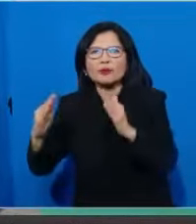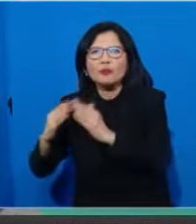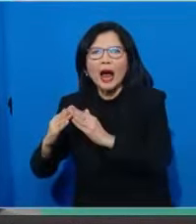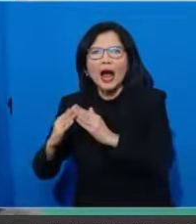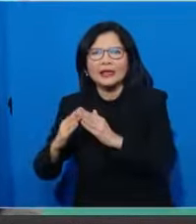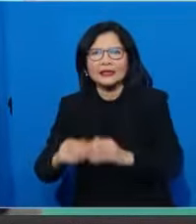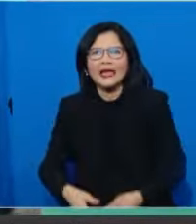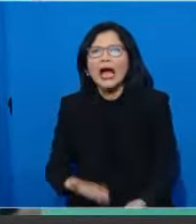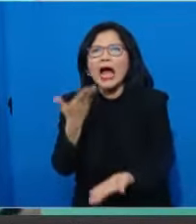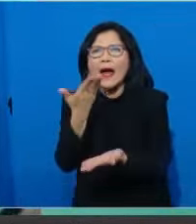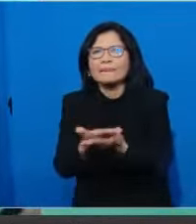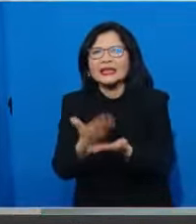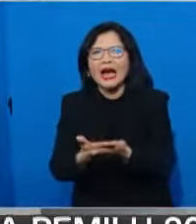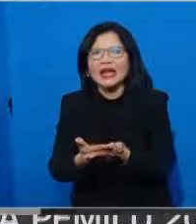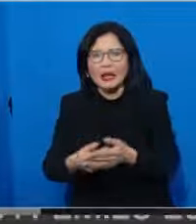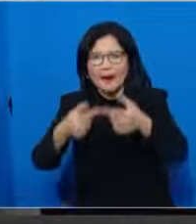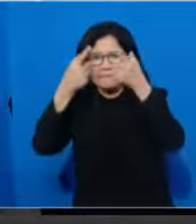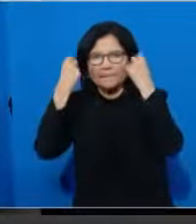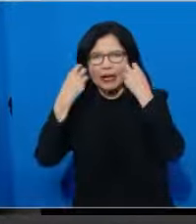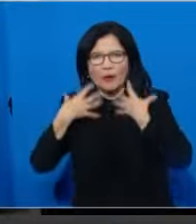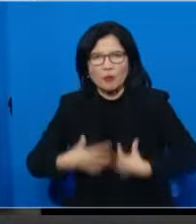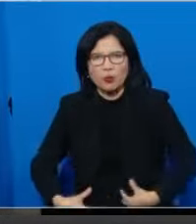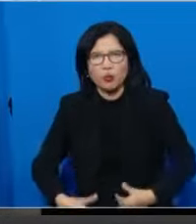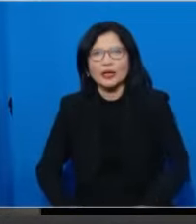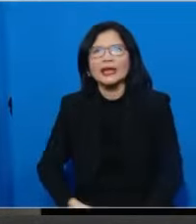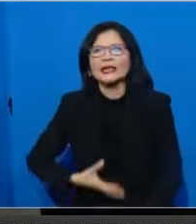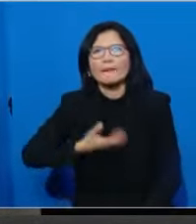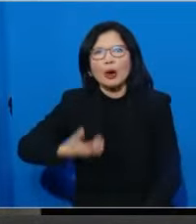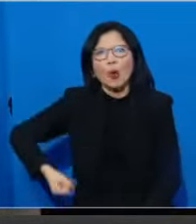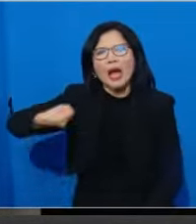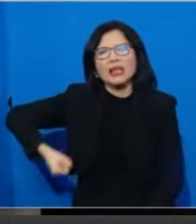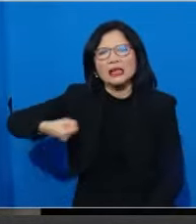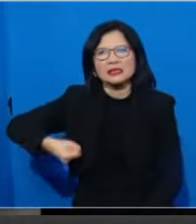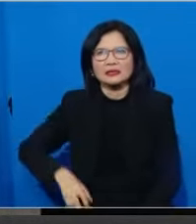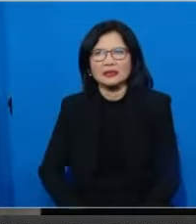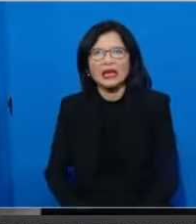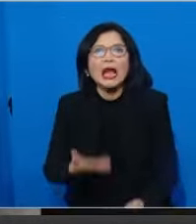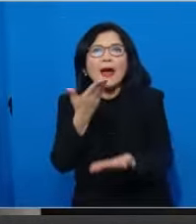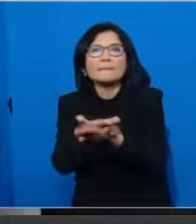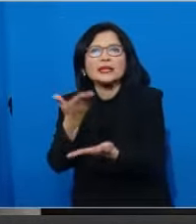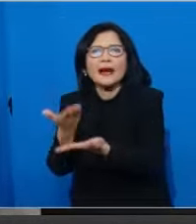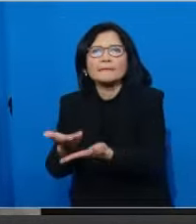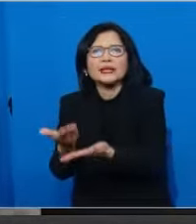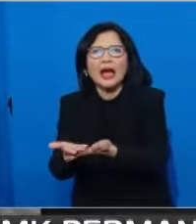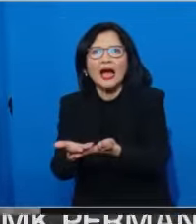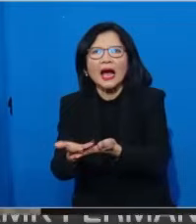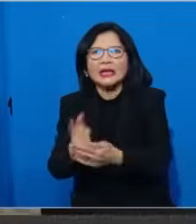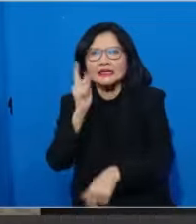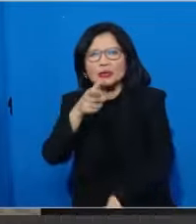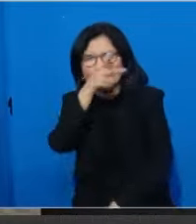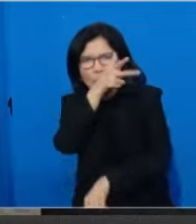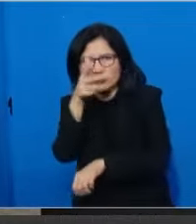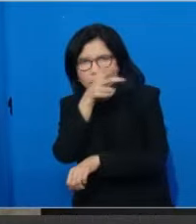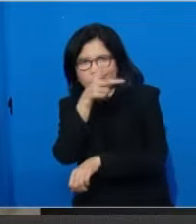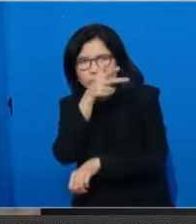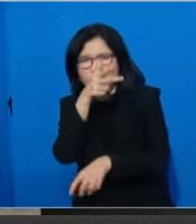Wanita yang meminta sedekah itu terlihat berpakaian rapi dan membawa sejumlah tas. Aksinya meminta sedekah diabadikan oleh seorang penghuni